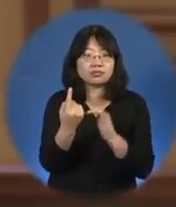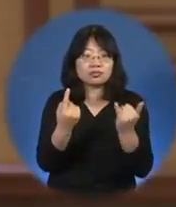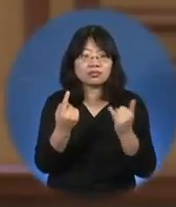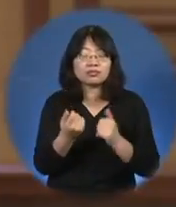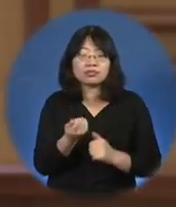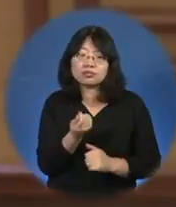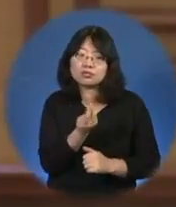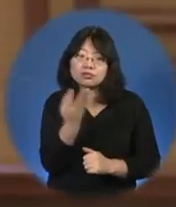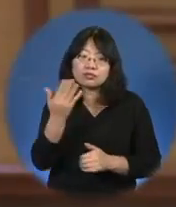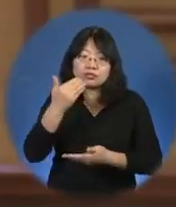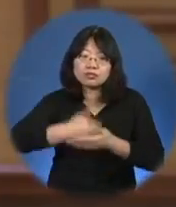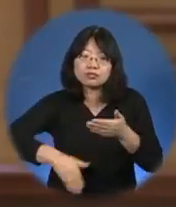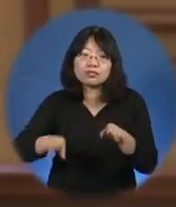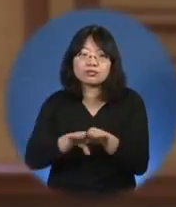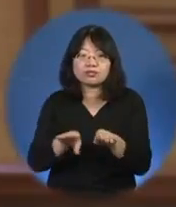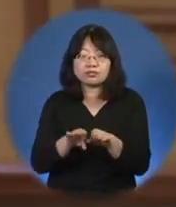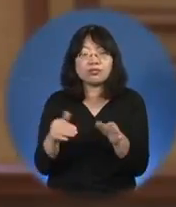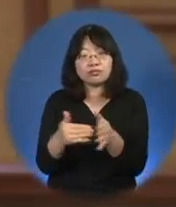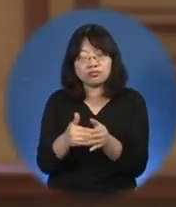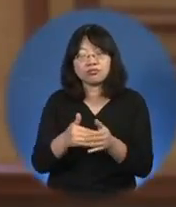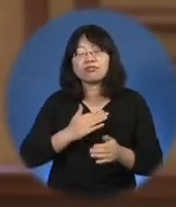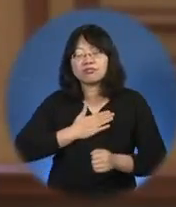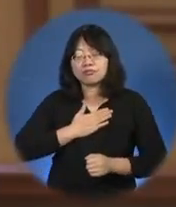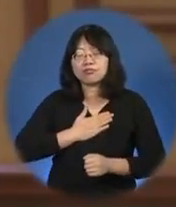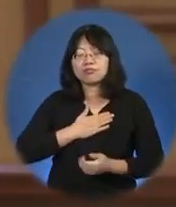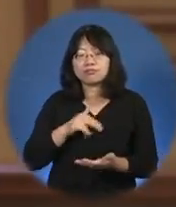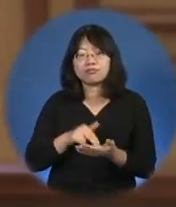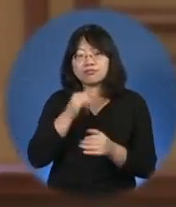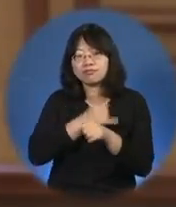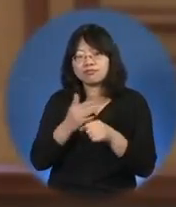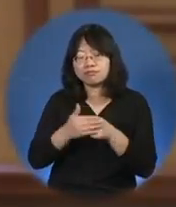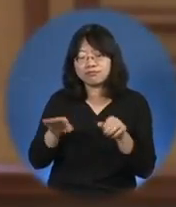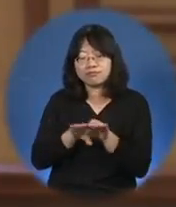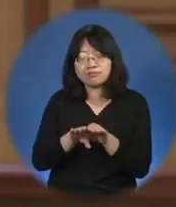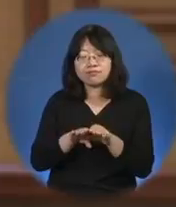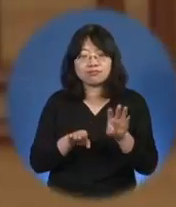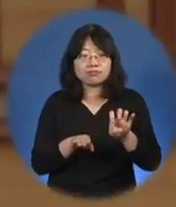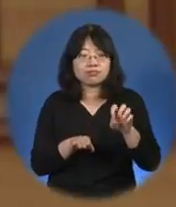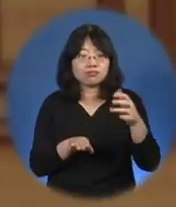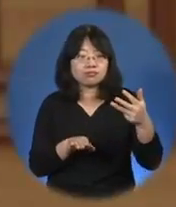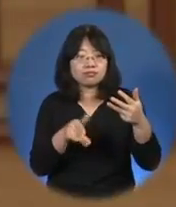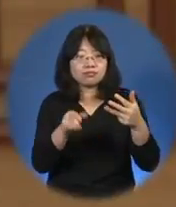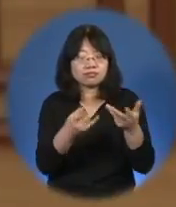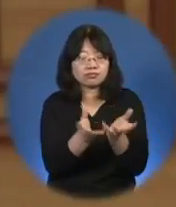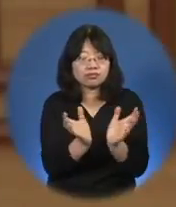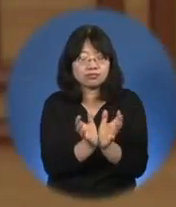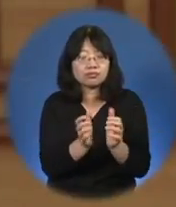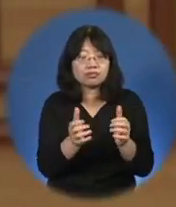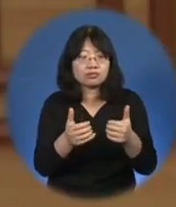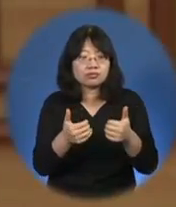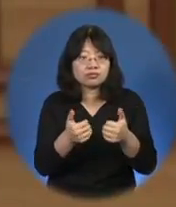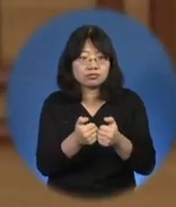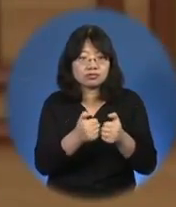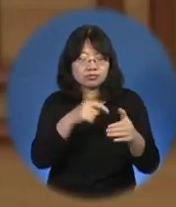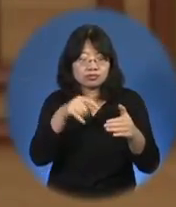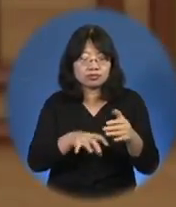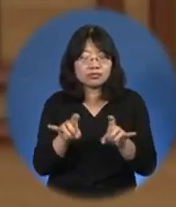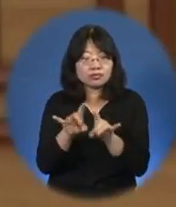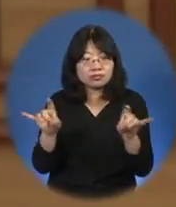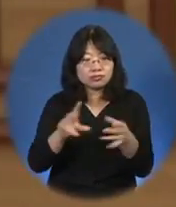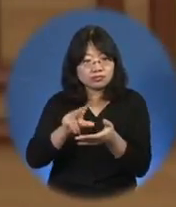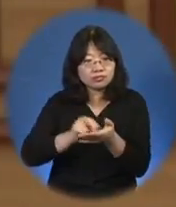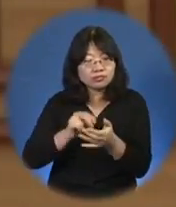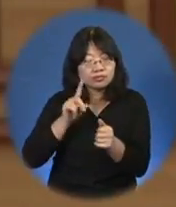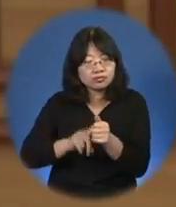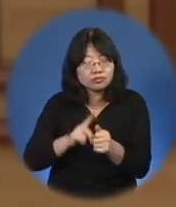분은 빠지셨네요. 그렇습니다. 사정상. 네. 아, 좋습니다. 예. 네. 그래서 48개의 분임 토의조에서 이제 각자 이 사안에